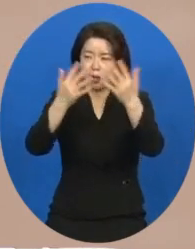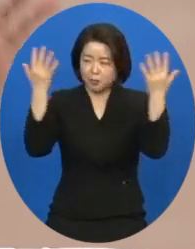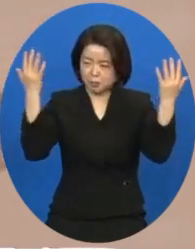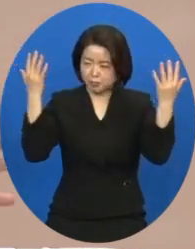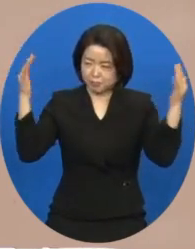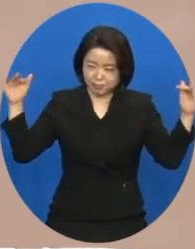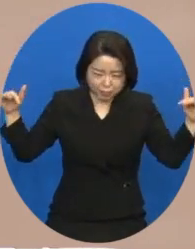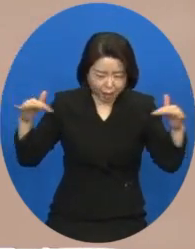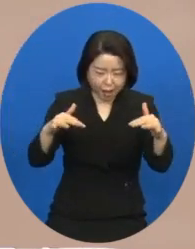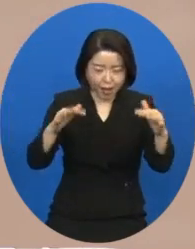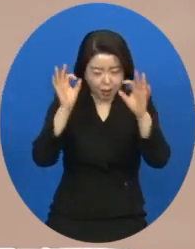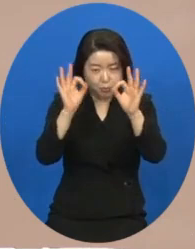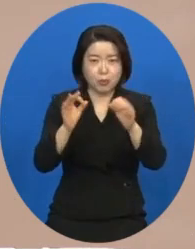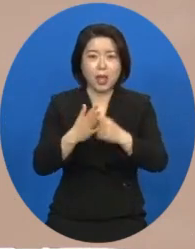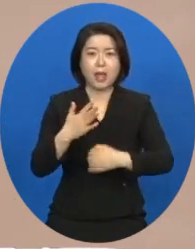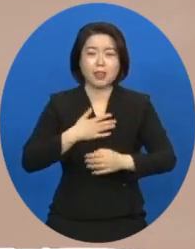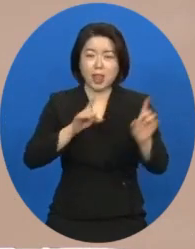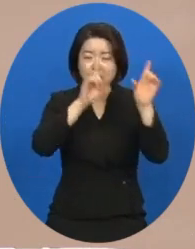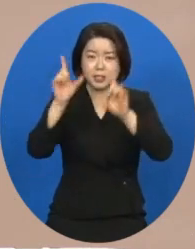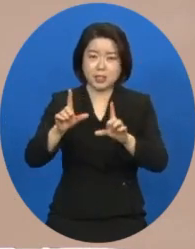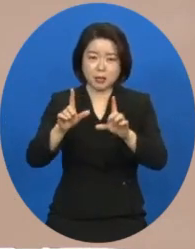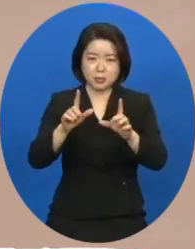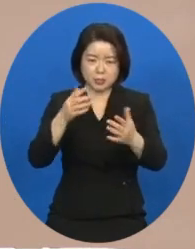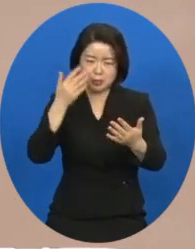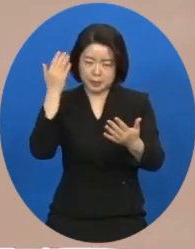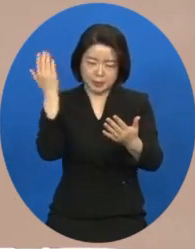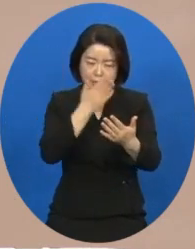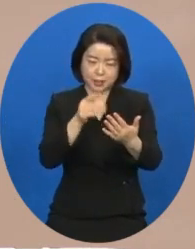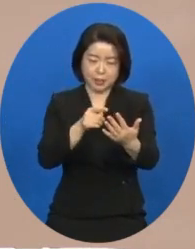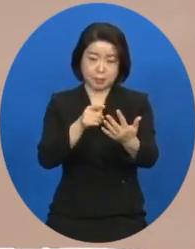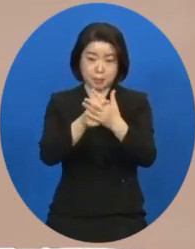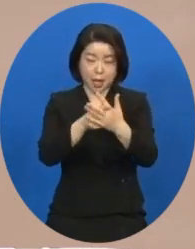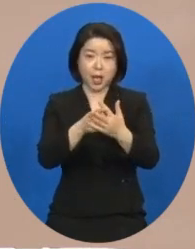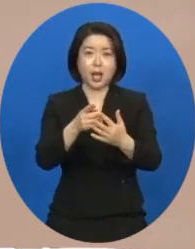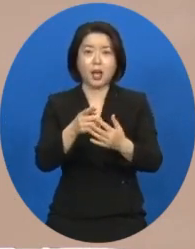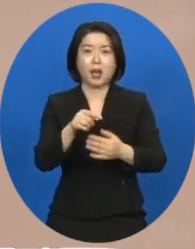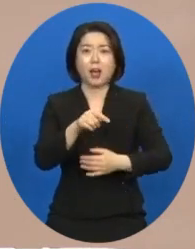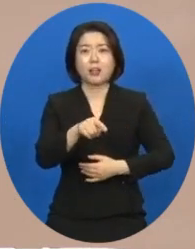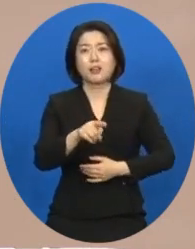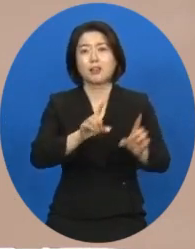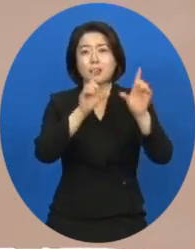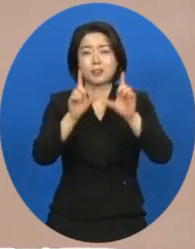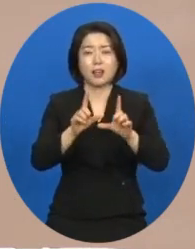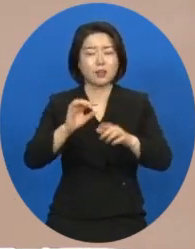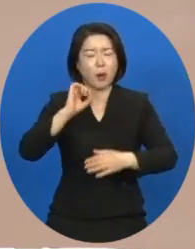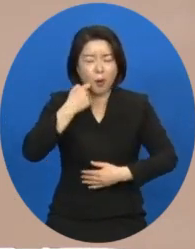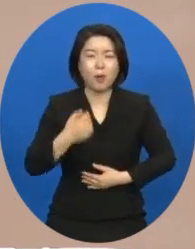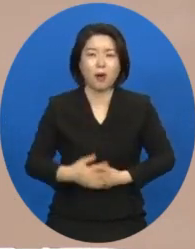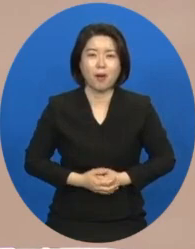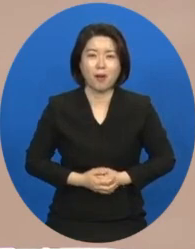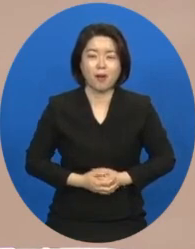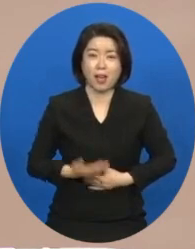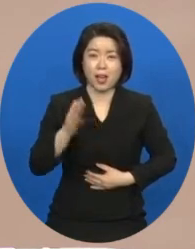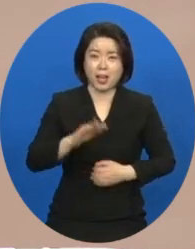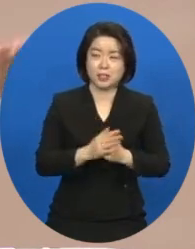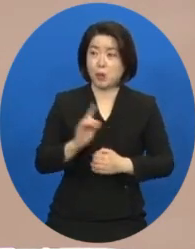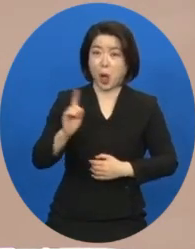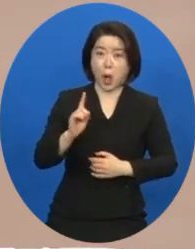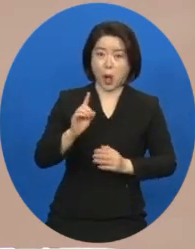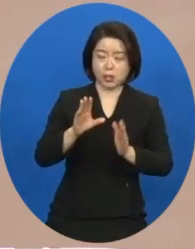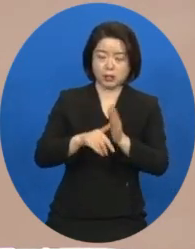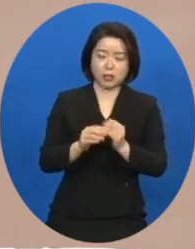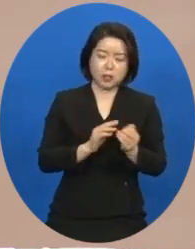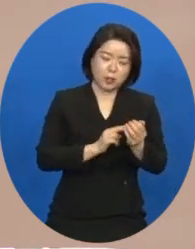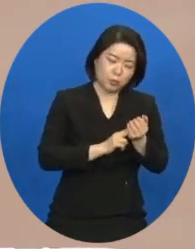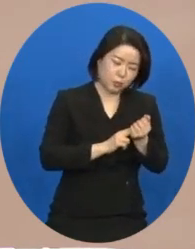다 아는 것 그렇게 사는 게 얼마나 어렵겠어요. 어떤 때는 솔직히 좀 숨고